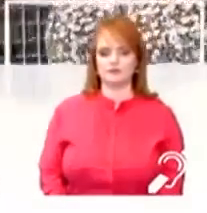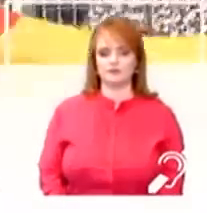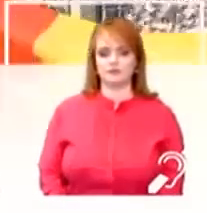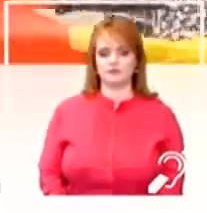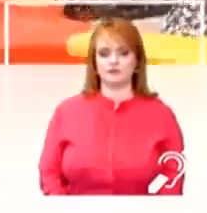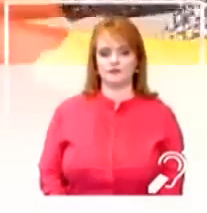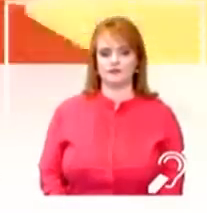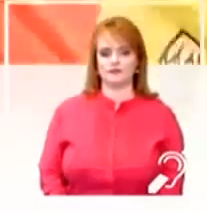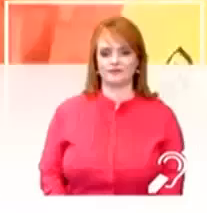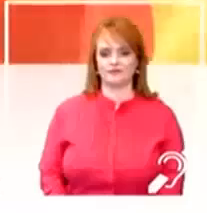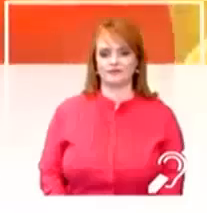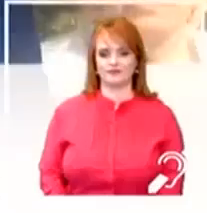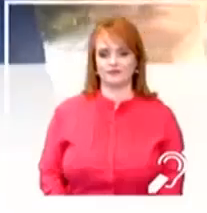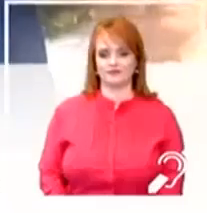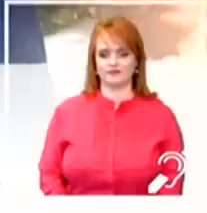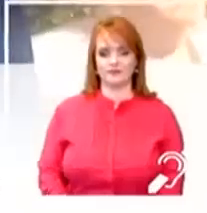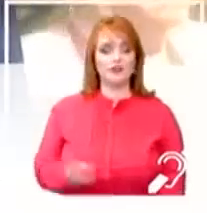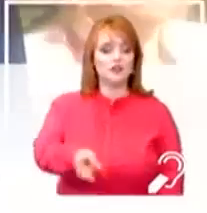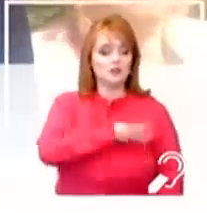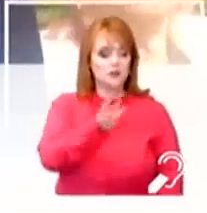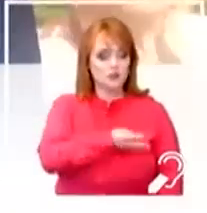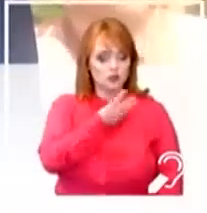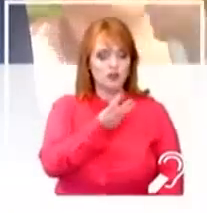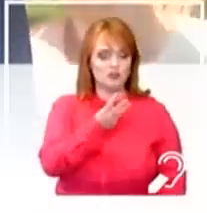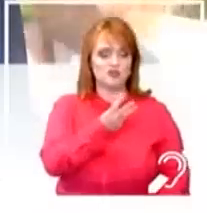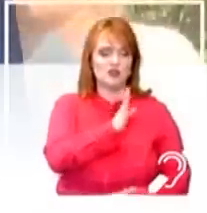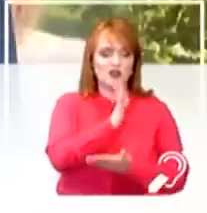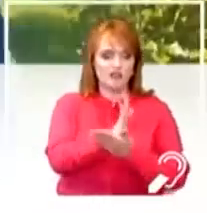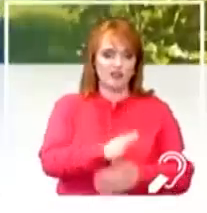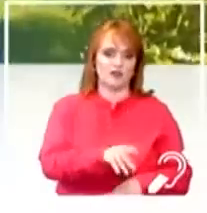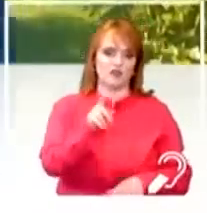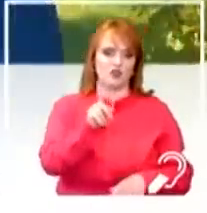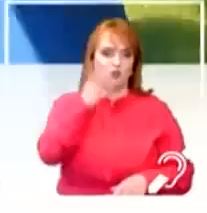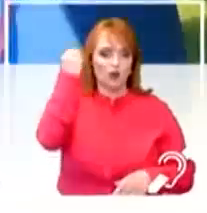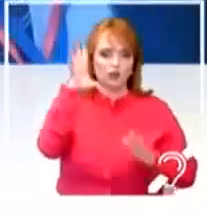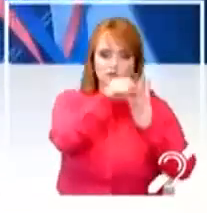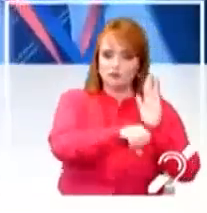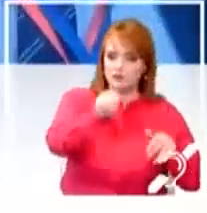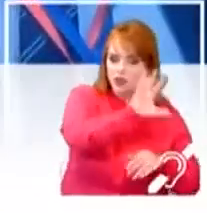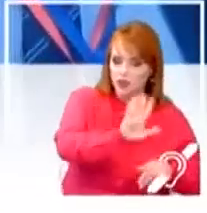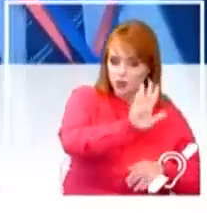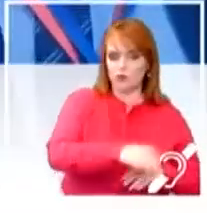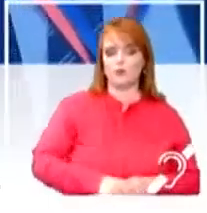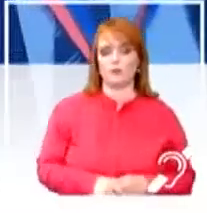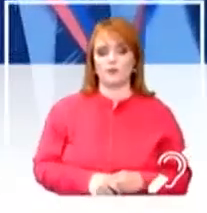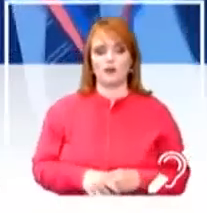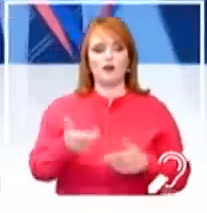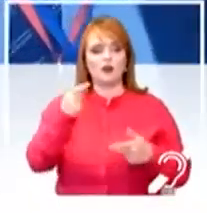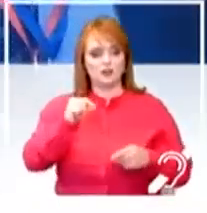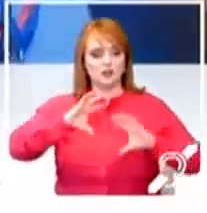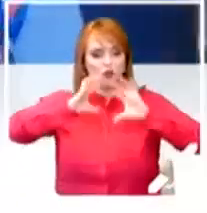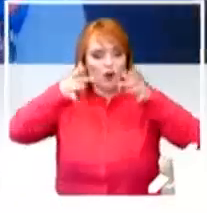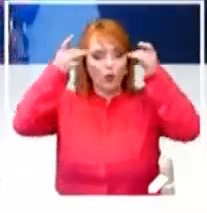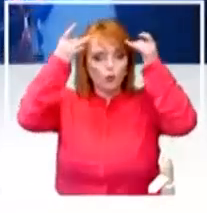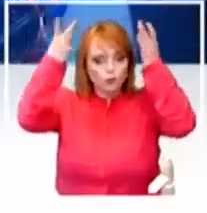unul nu-i pute. Dorința este să aderăm și noi la lume civilizată, lumea